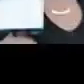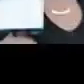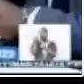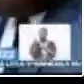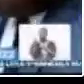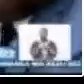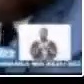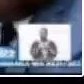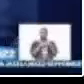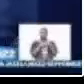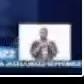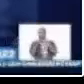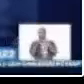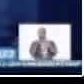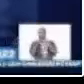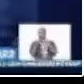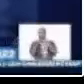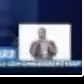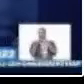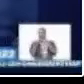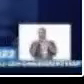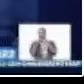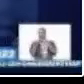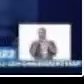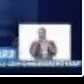Sixbe ngira ngo ahangaho wumvise nyine